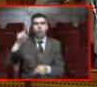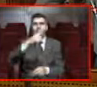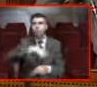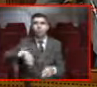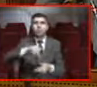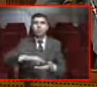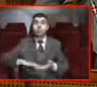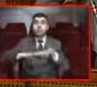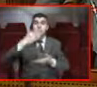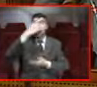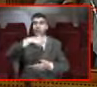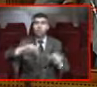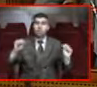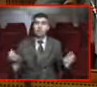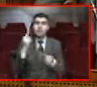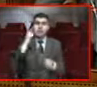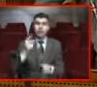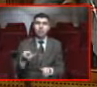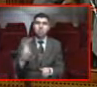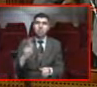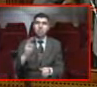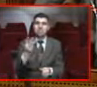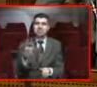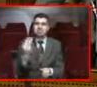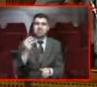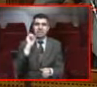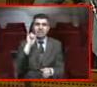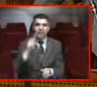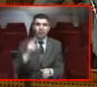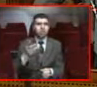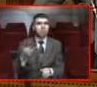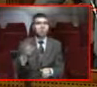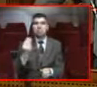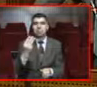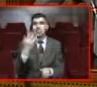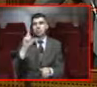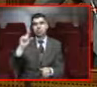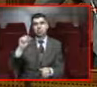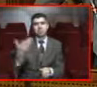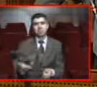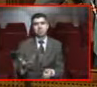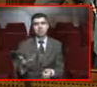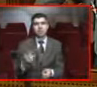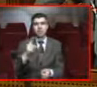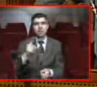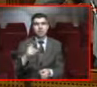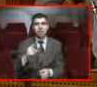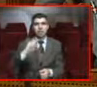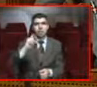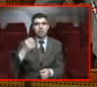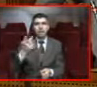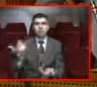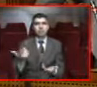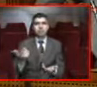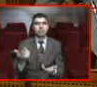البلاد، مازال كنقول لها كنعطيوها 300 درهم، راه كنعطيوها التعويض الاجمالي، راه كنعطيوها. شنو هو التعويض الاجمالي؟ خصنا نشوفوا هاد الناس